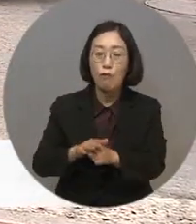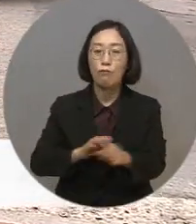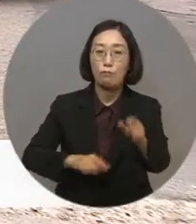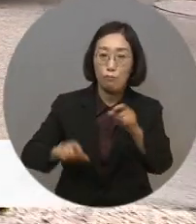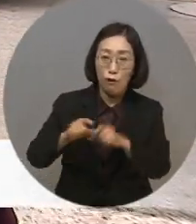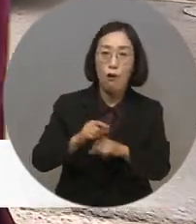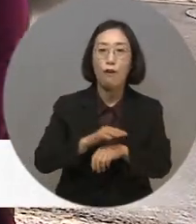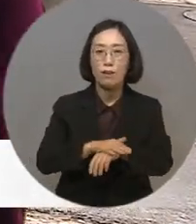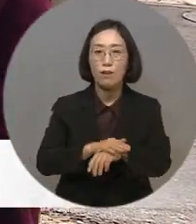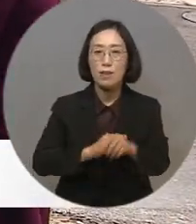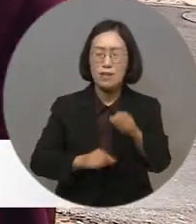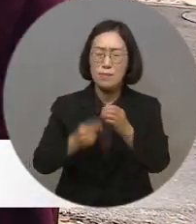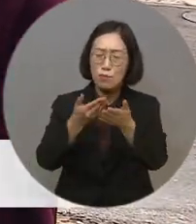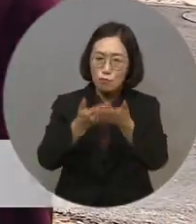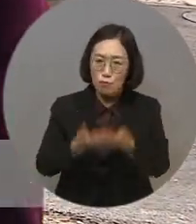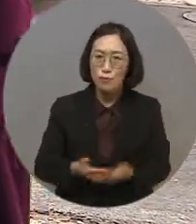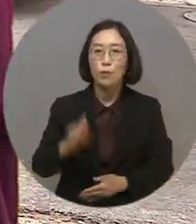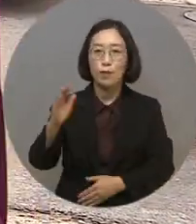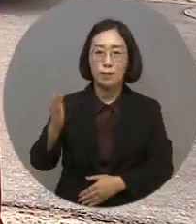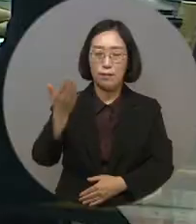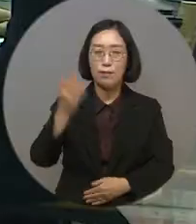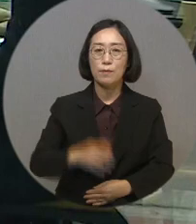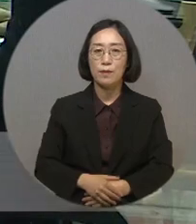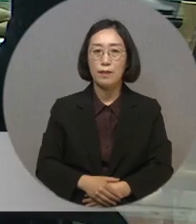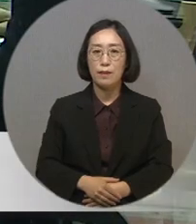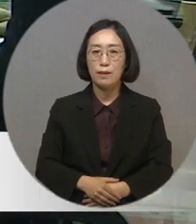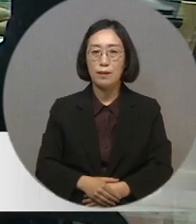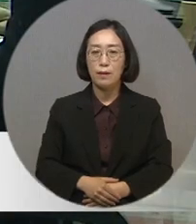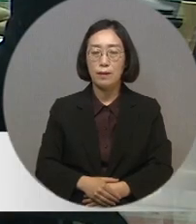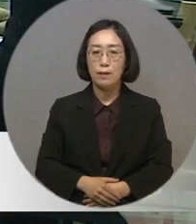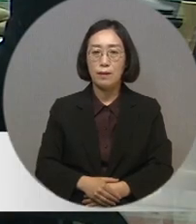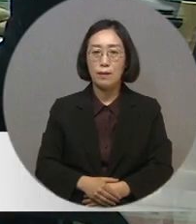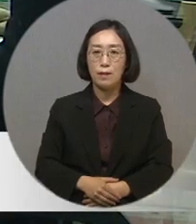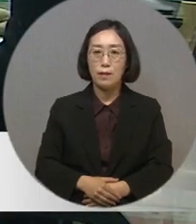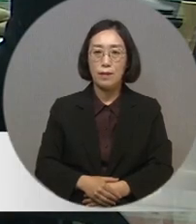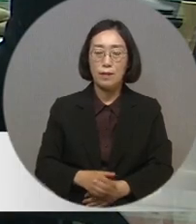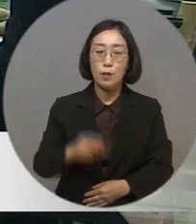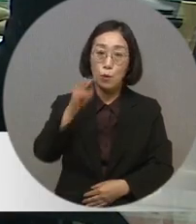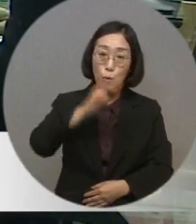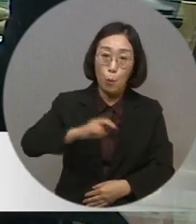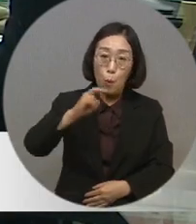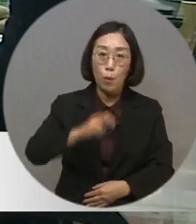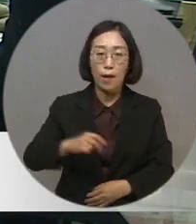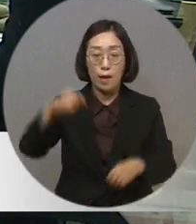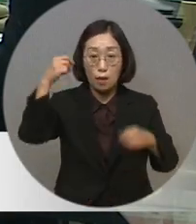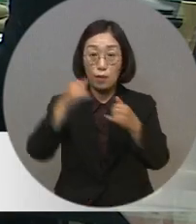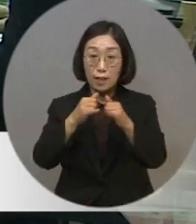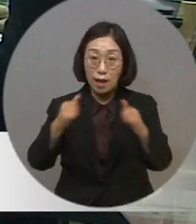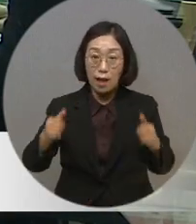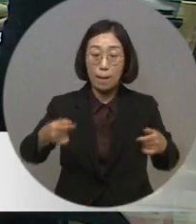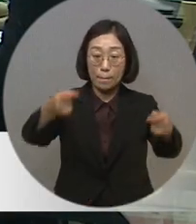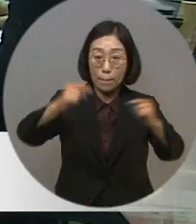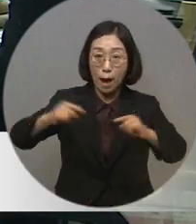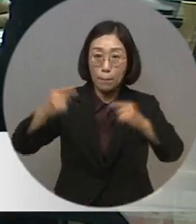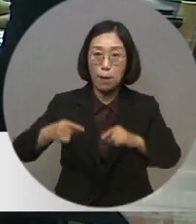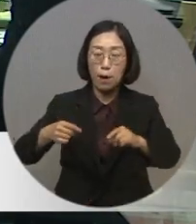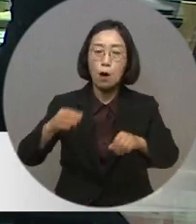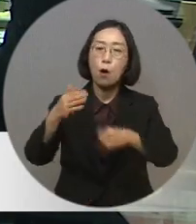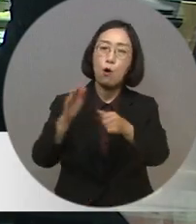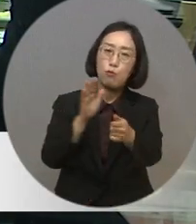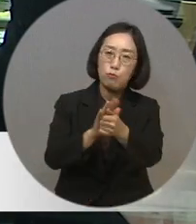동참하면서 그 의미를 더하고 있습니다. 인기 연예인들이 함께 동참을 하고 있는 후원회가